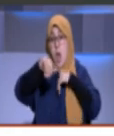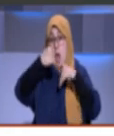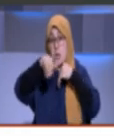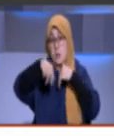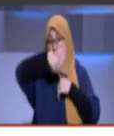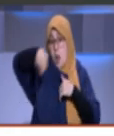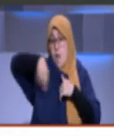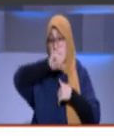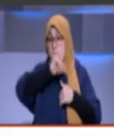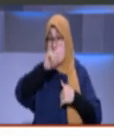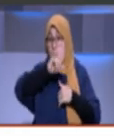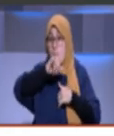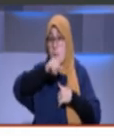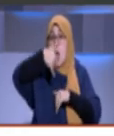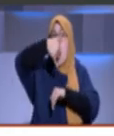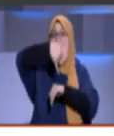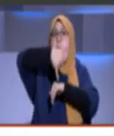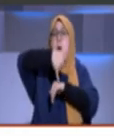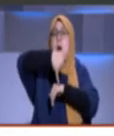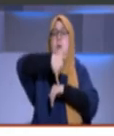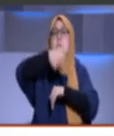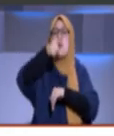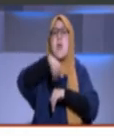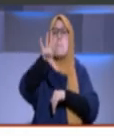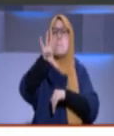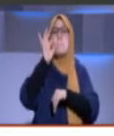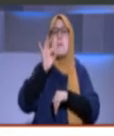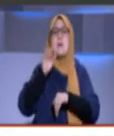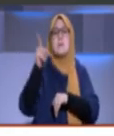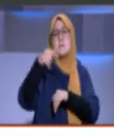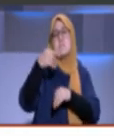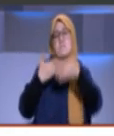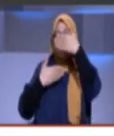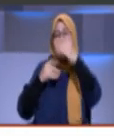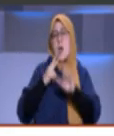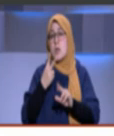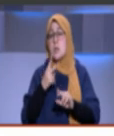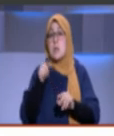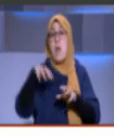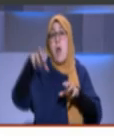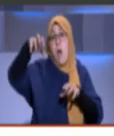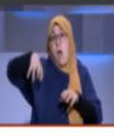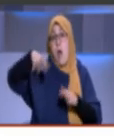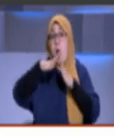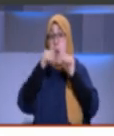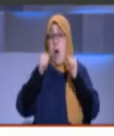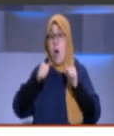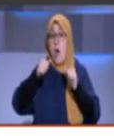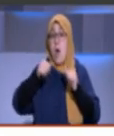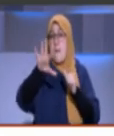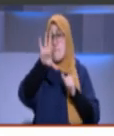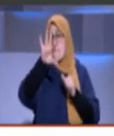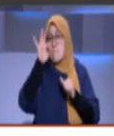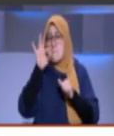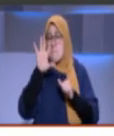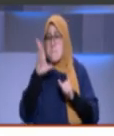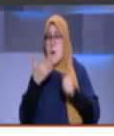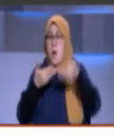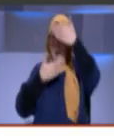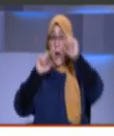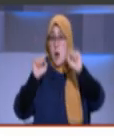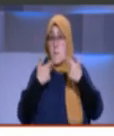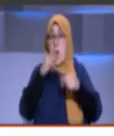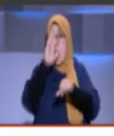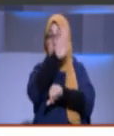يعني العاصمة هي اللي محل اختيار، يعني ربما هي هنا اللي نقف قصادها، القاهرة العاصمة هي محل اختيار أو محل